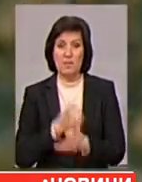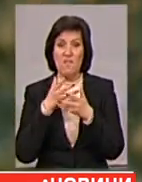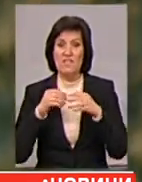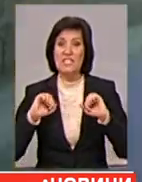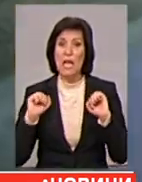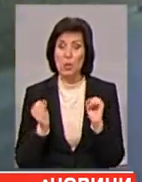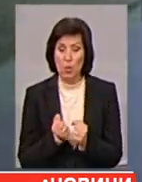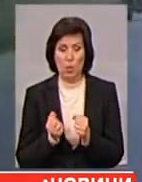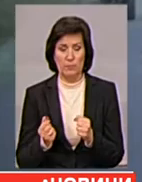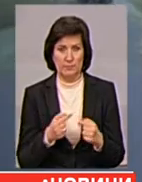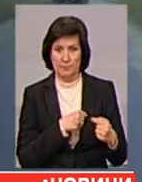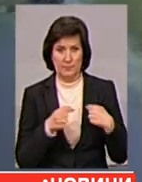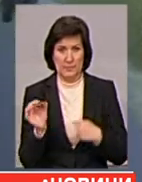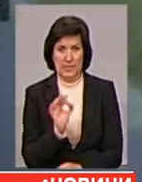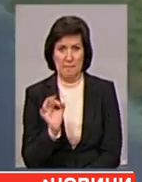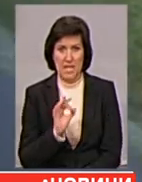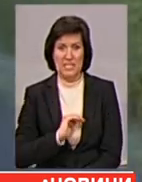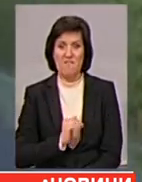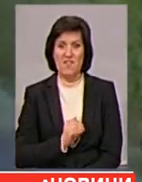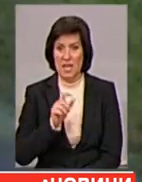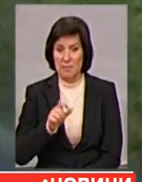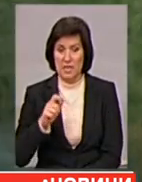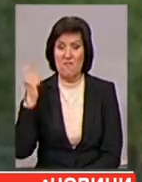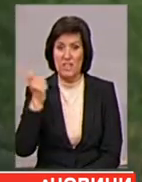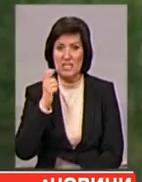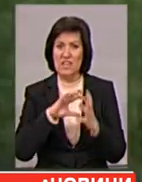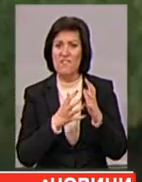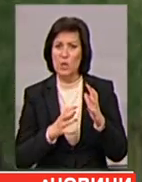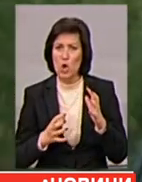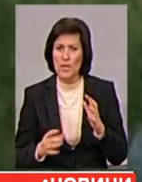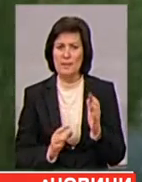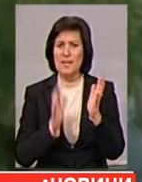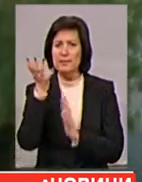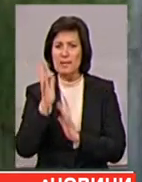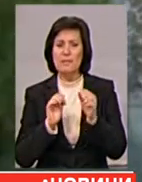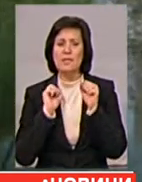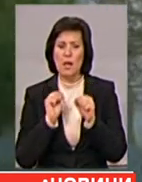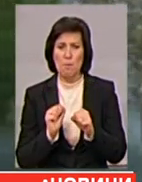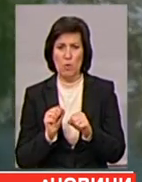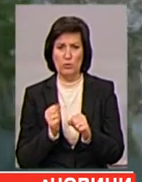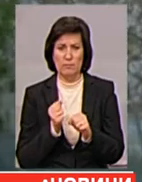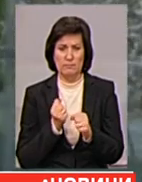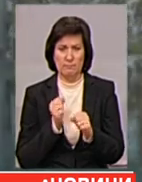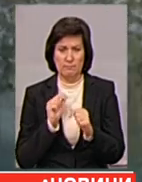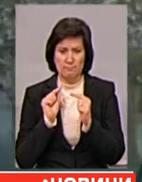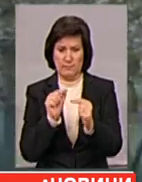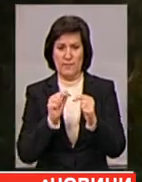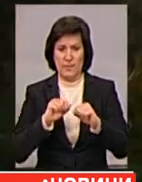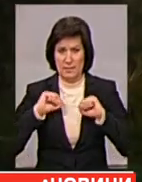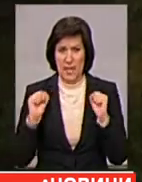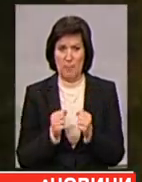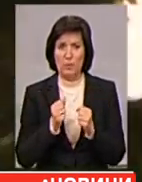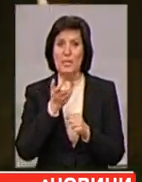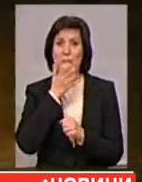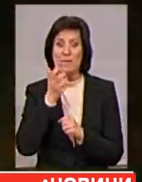Весняний холод завдав клопоту німецьким фермерам. Власники виноградників і садів як можуть протистоять квітневим заморозкам. На